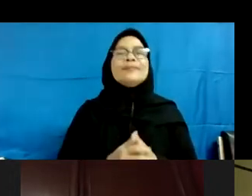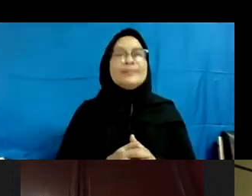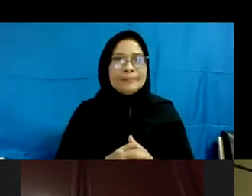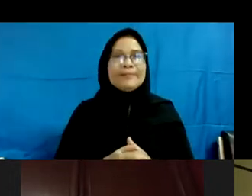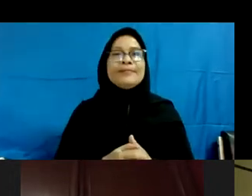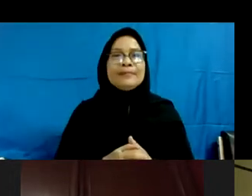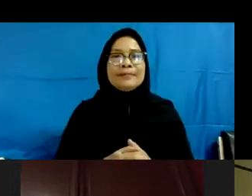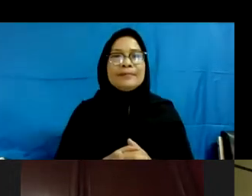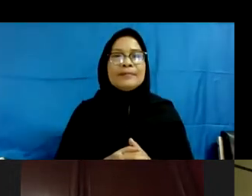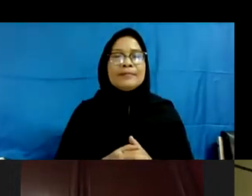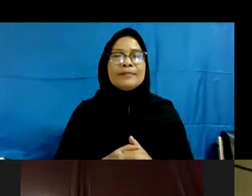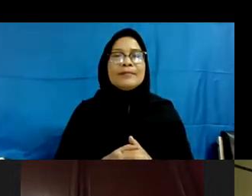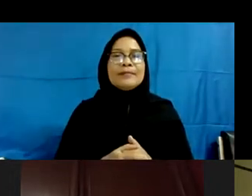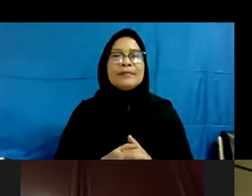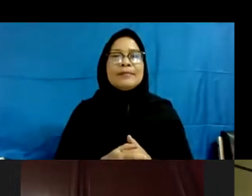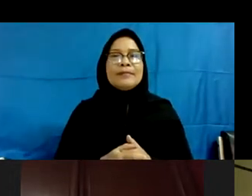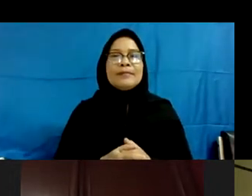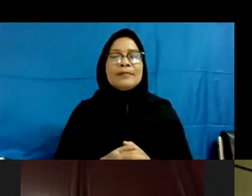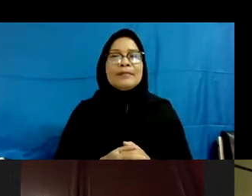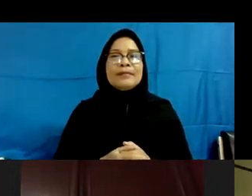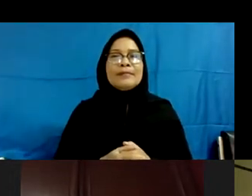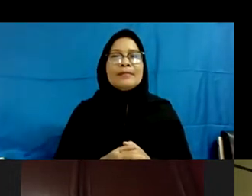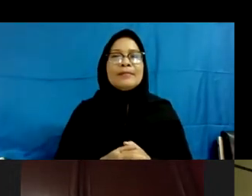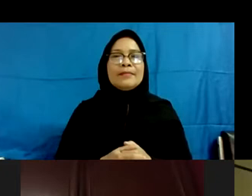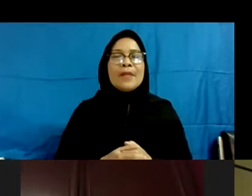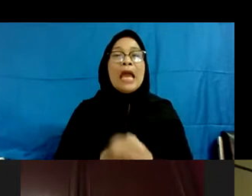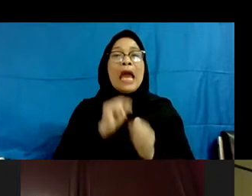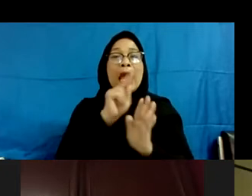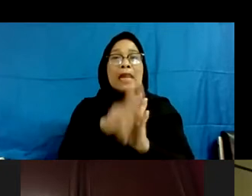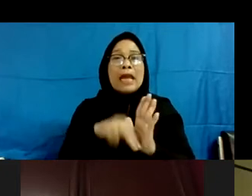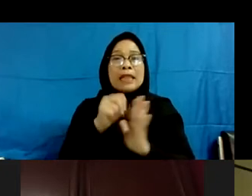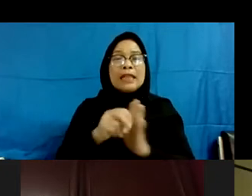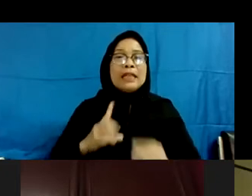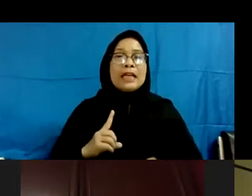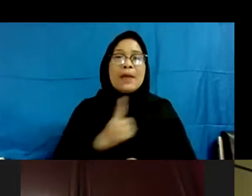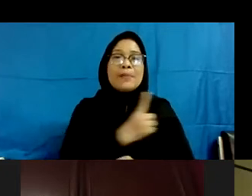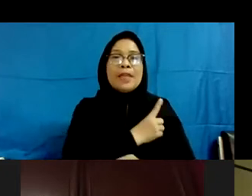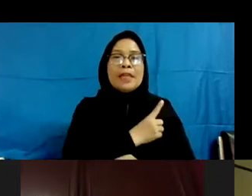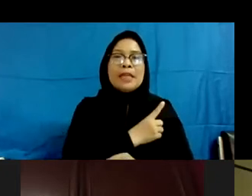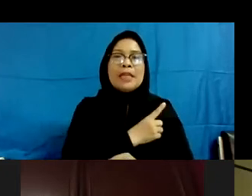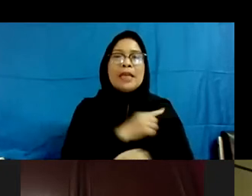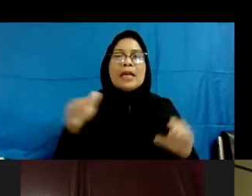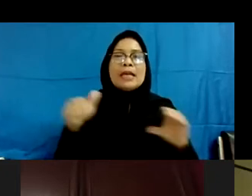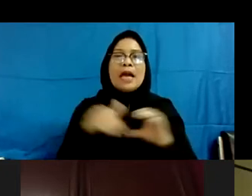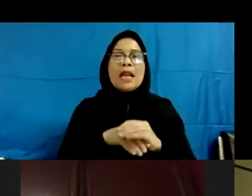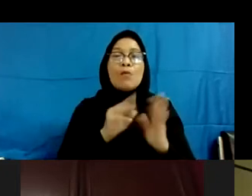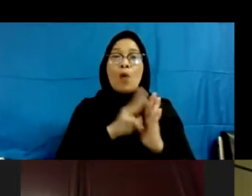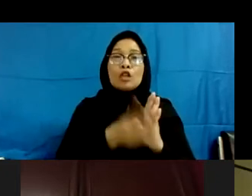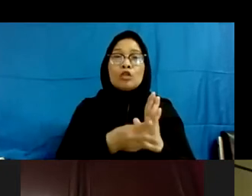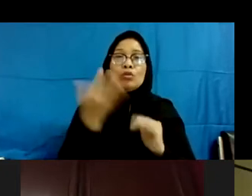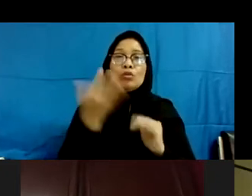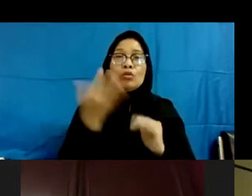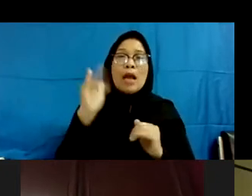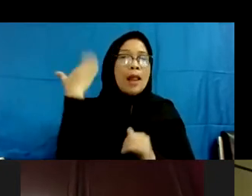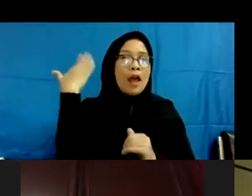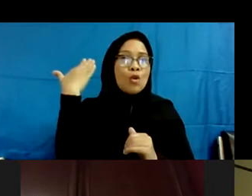dan betul tadi kata Bu Direktur bahwa memang kami nanti sekarang, dalam waktu yang lalu,